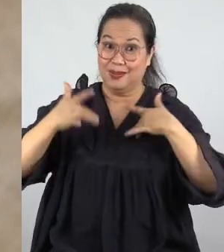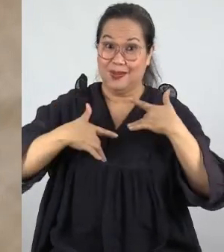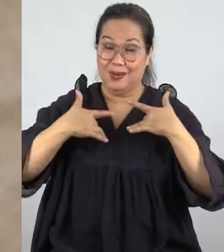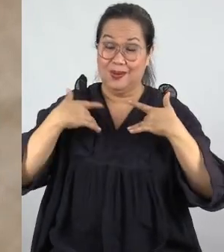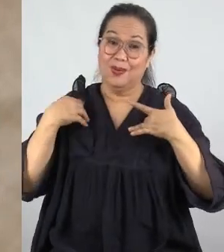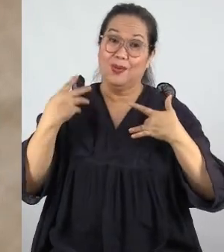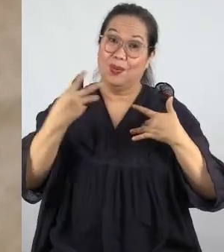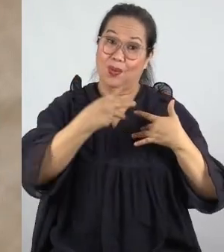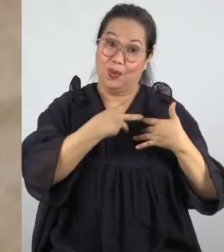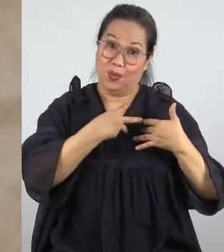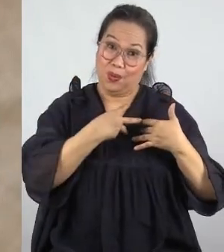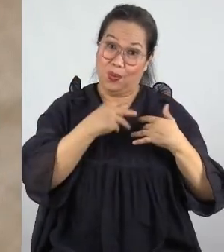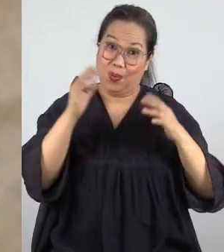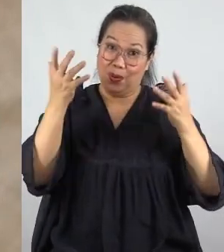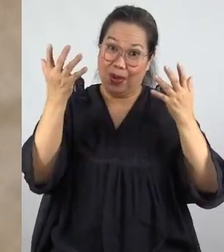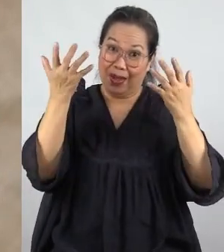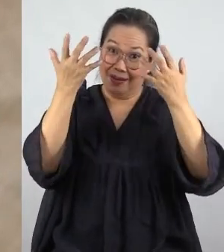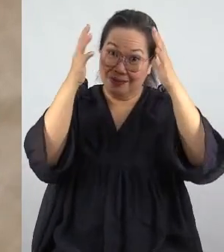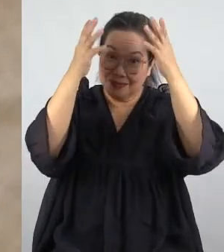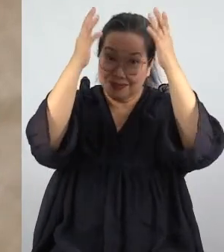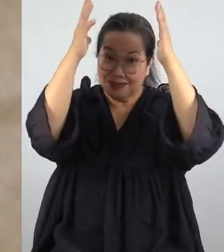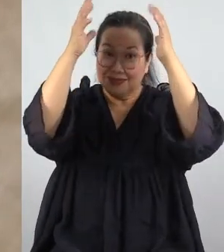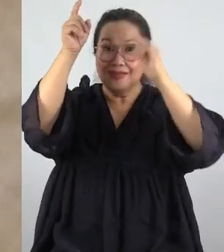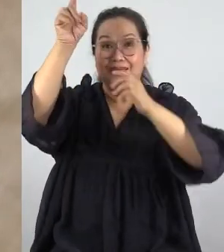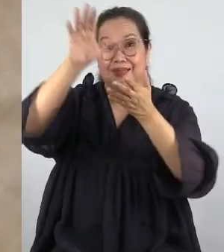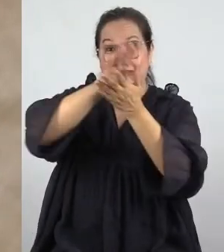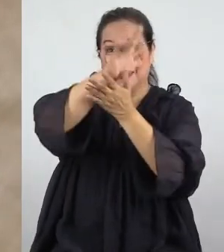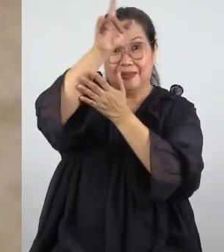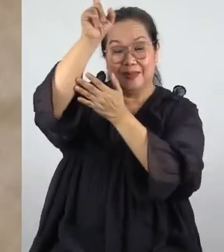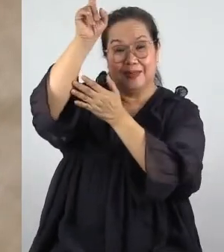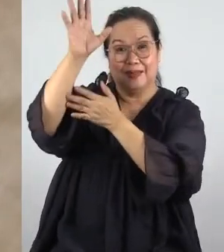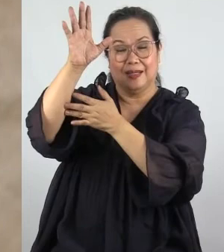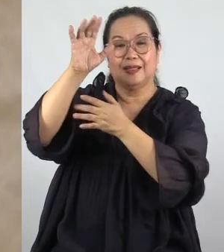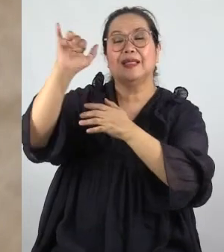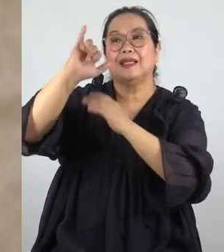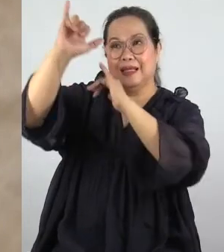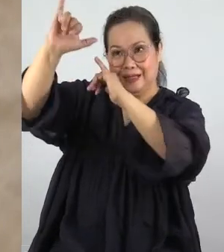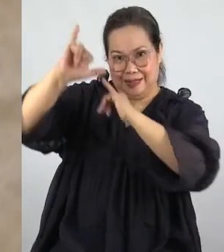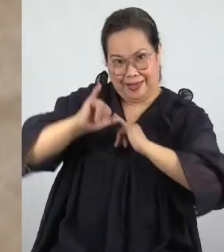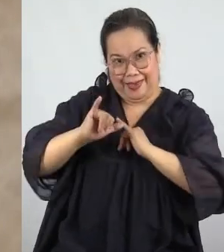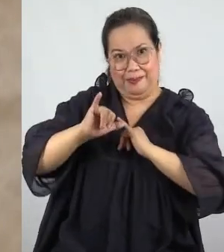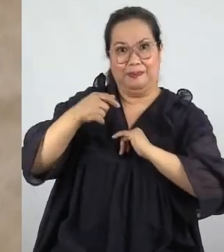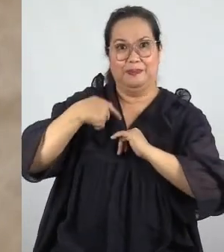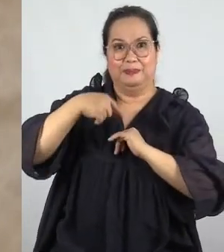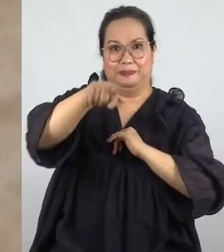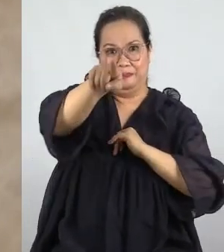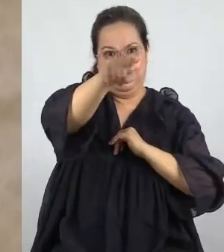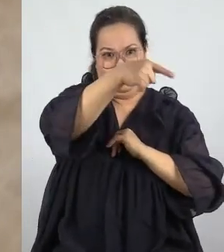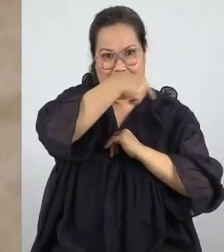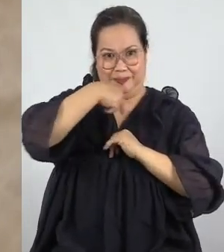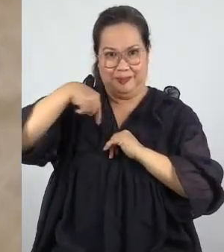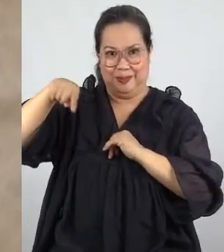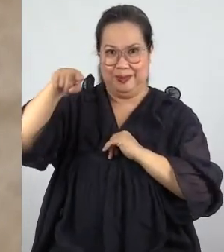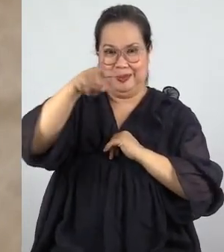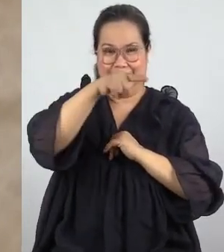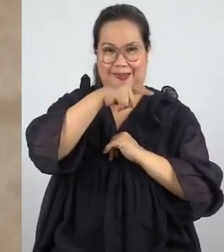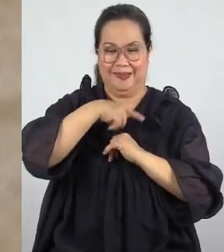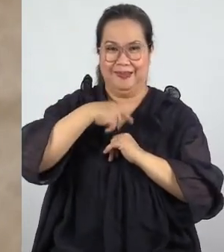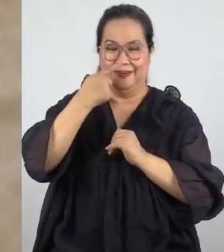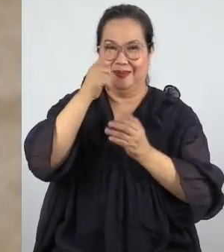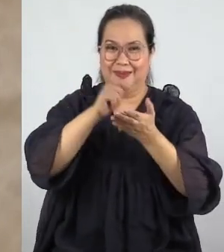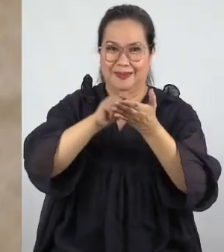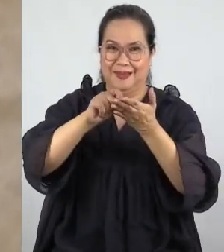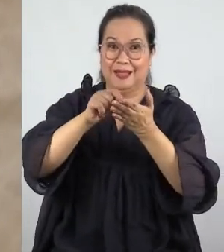ay iluluwalhati ng Ama, ay maging joy din natin. Kaya ang sabi ng may akda